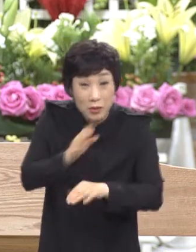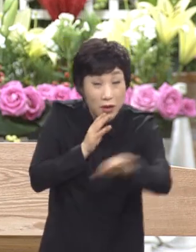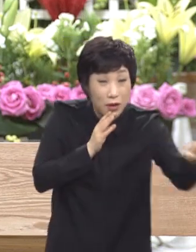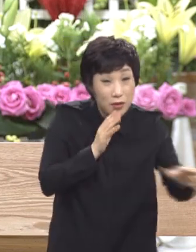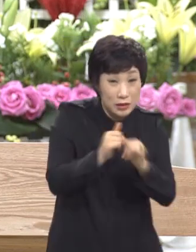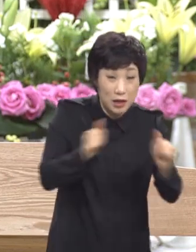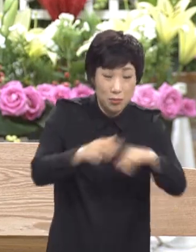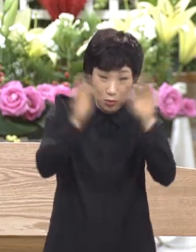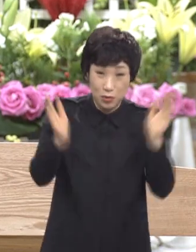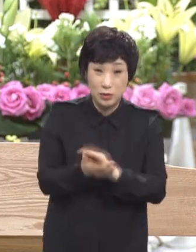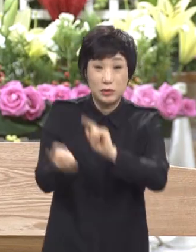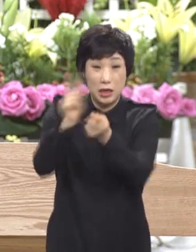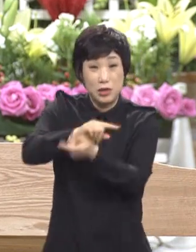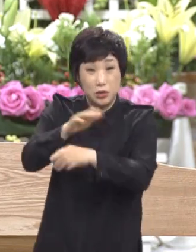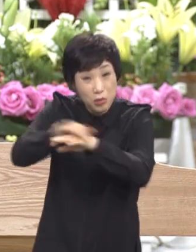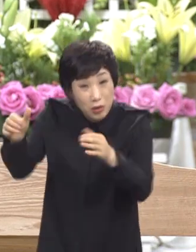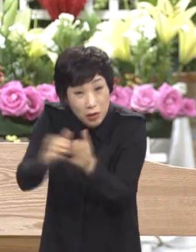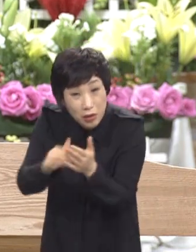대속했다.